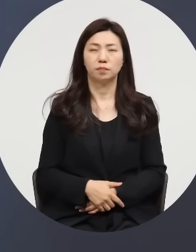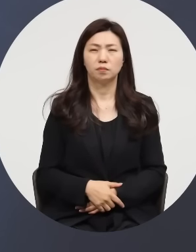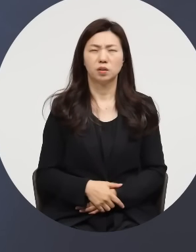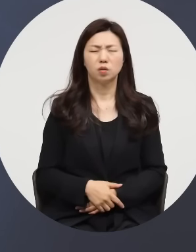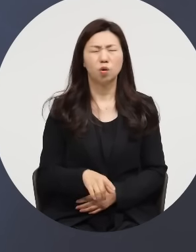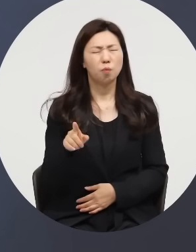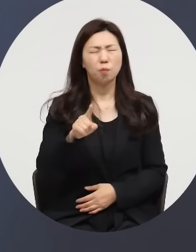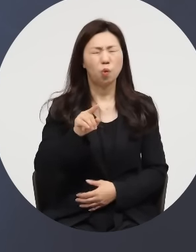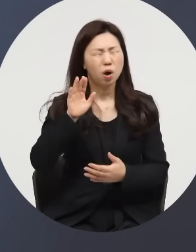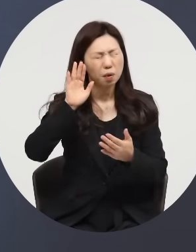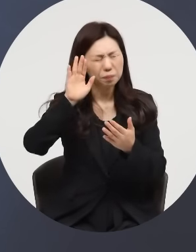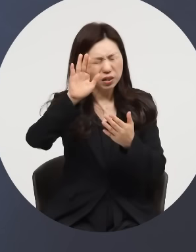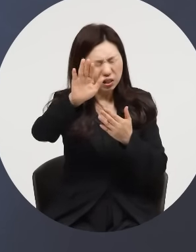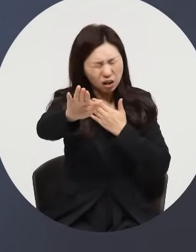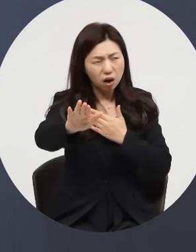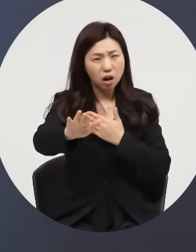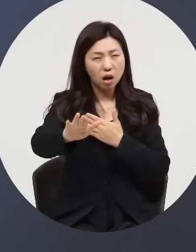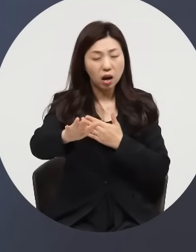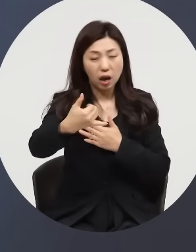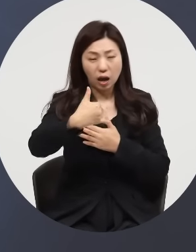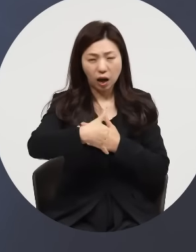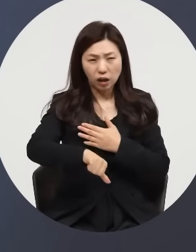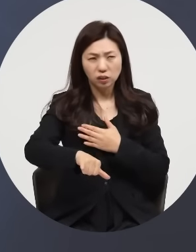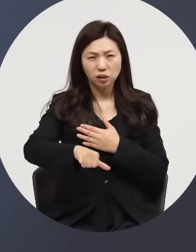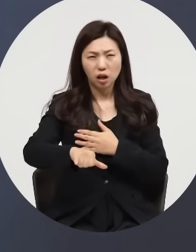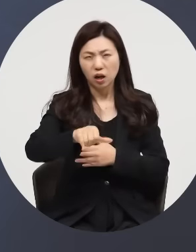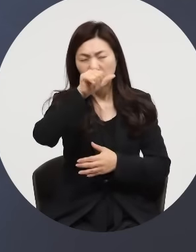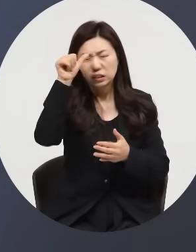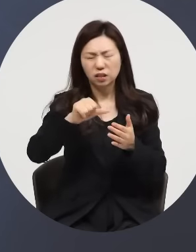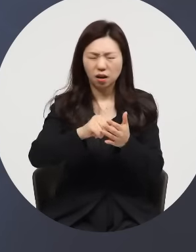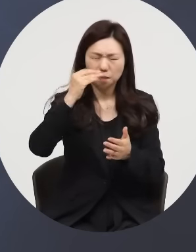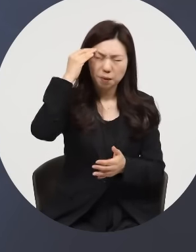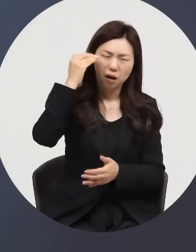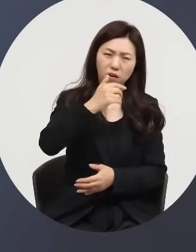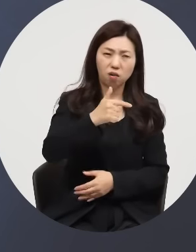그렇게 하는 거는 아이들의 장래에 장애가 된다. 그건 뭐